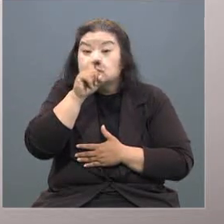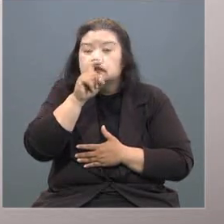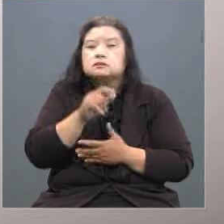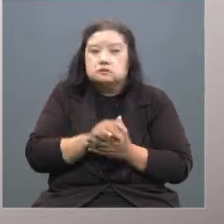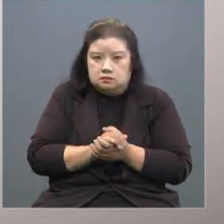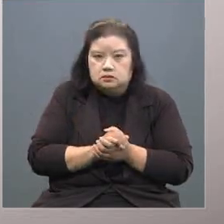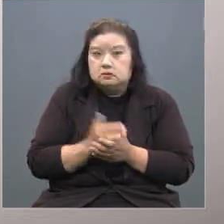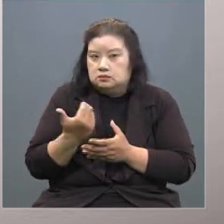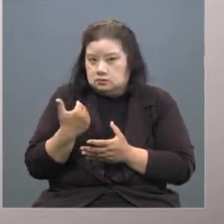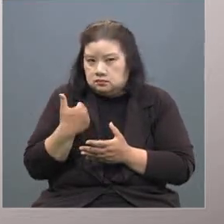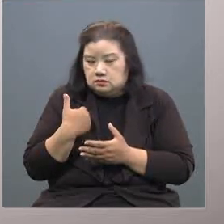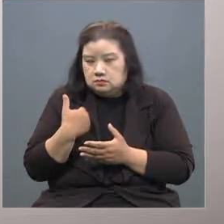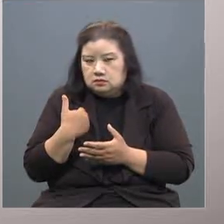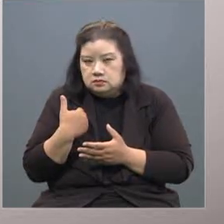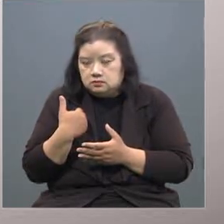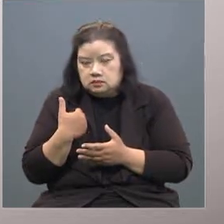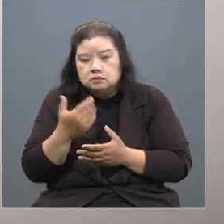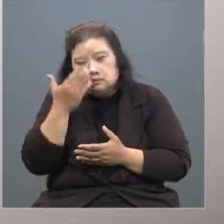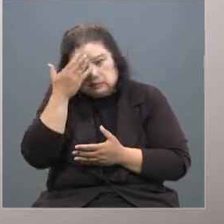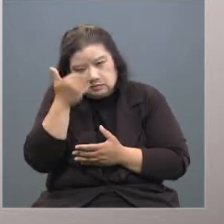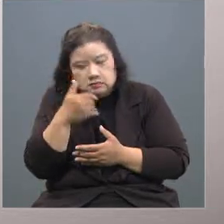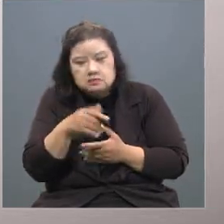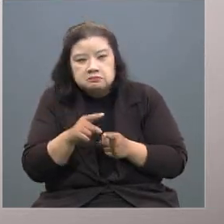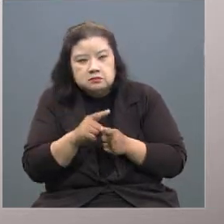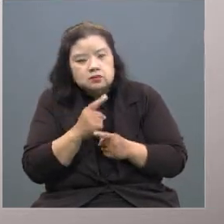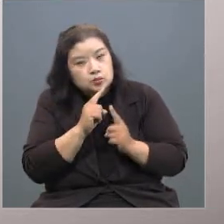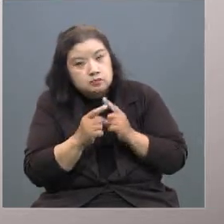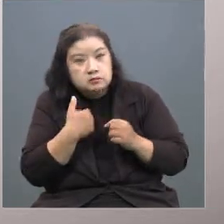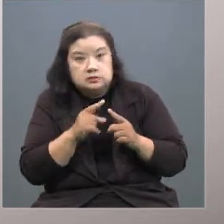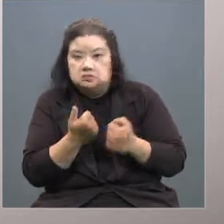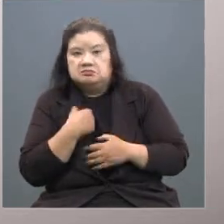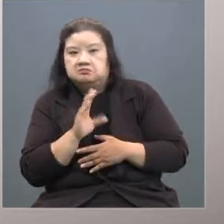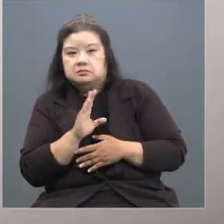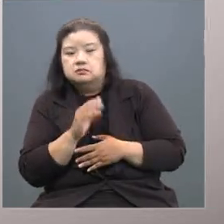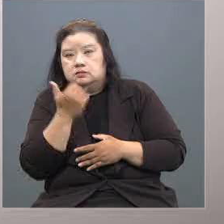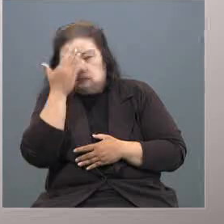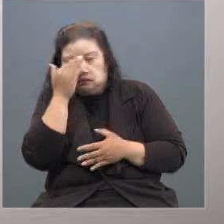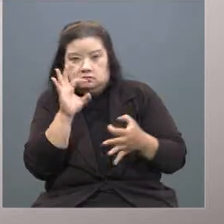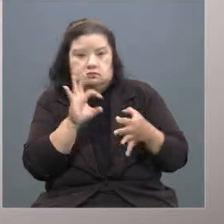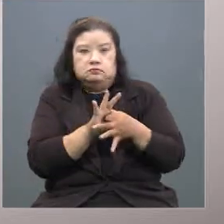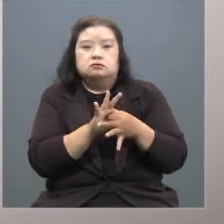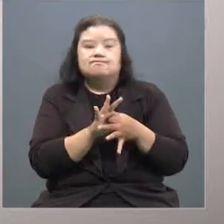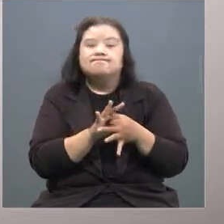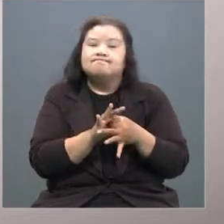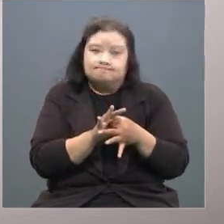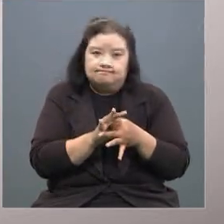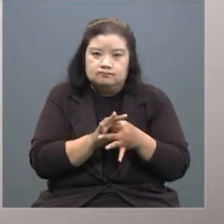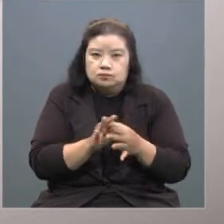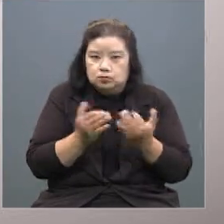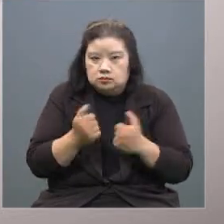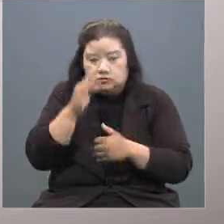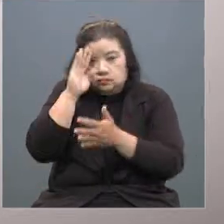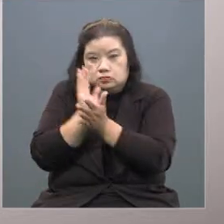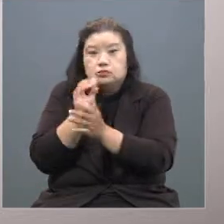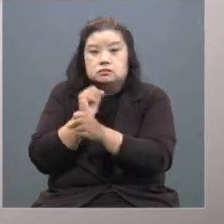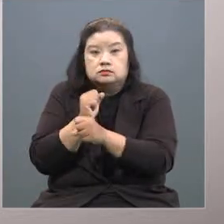เปิดกระจกมาพูดคุยกับผู้สื่อข่าวแต่ว่าครั้งนี้เนี่ยทำยังไงก็ไม่ยอมที่จะเปิดเลยนะคะ ใช่นะคะแล้วก็เป็นช่วงที่ตำรวจประสานกับทาง